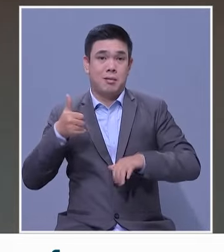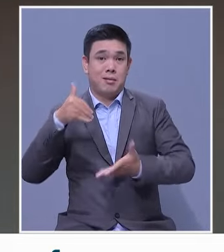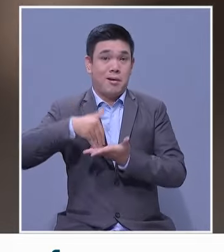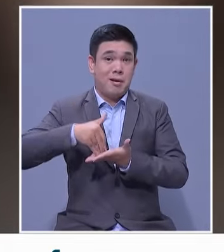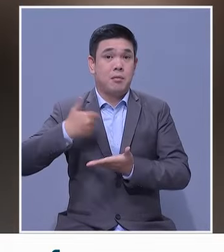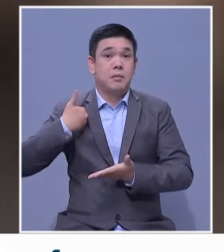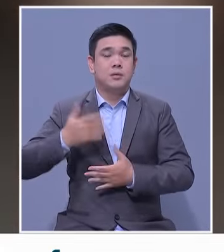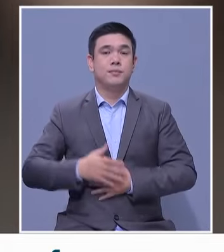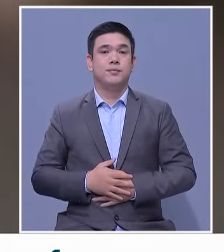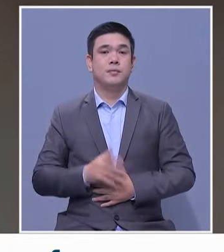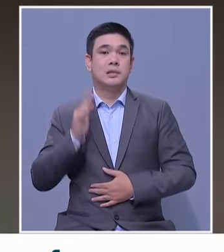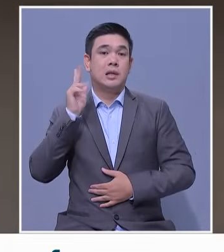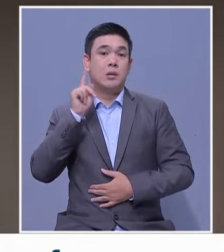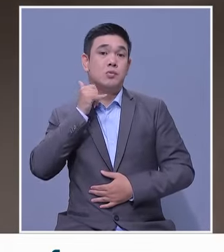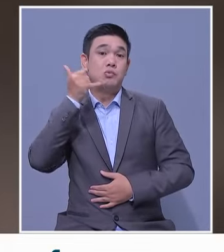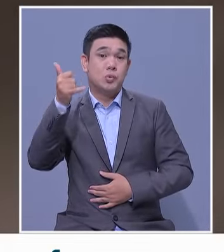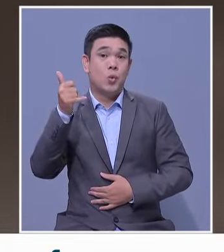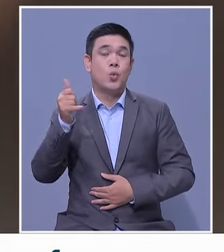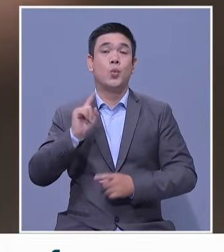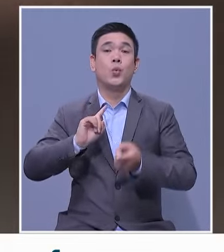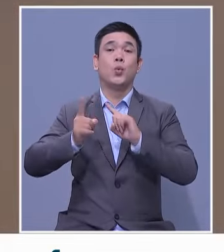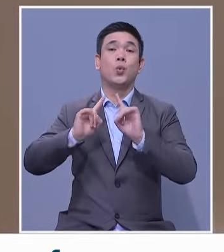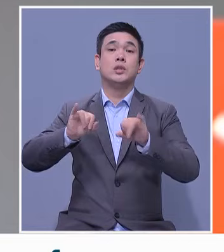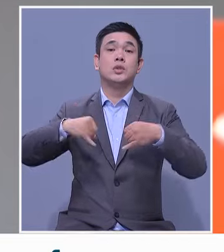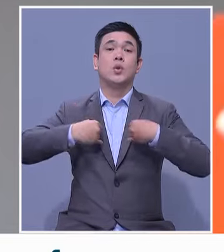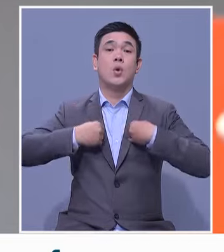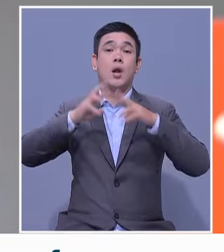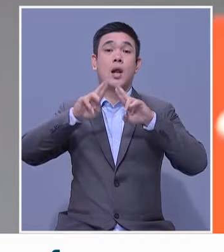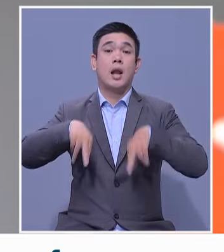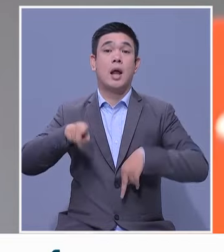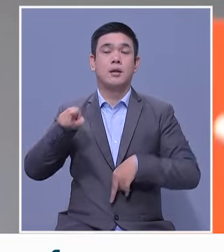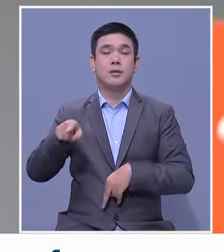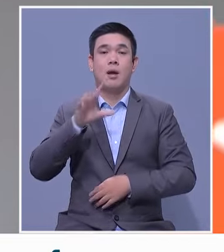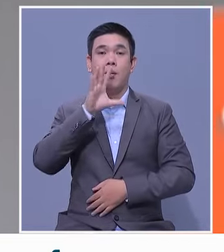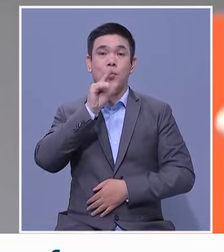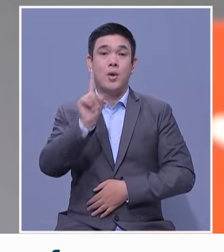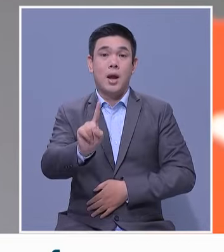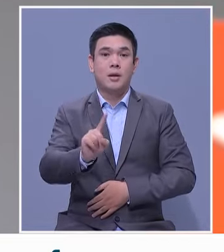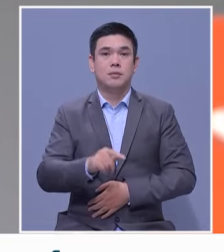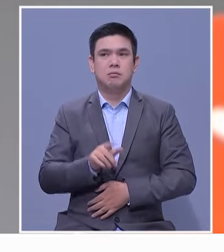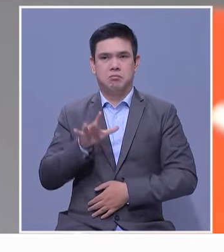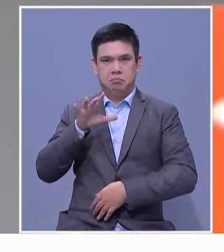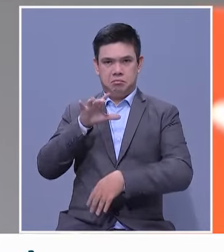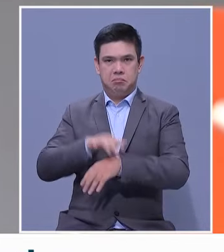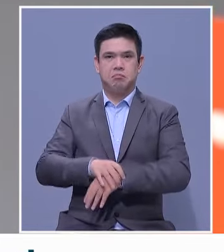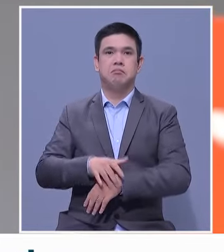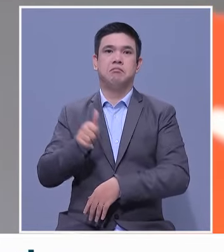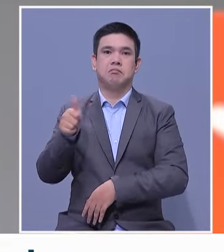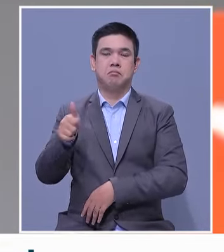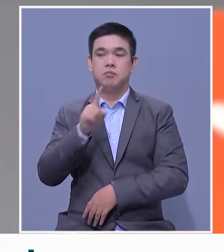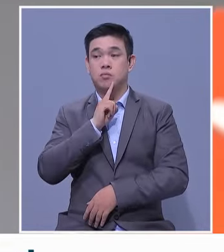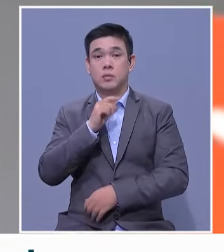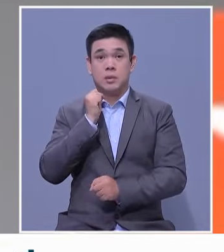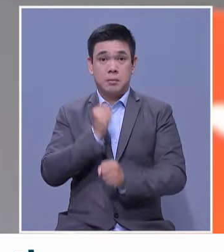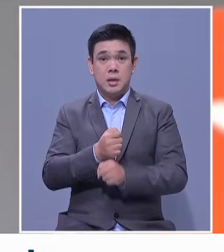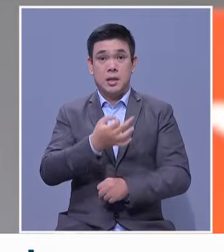ครับหลังจากนั้นทีมข่าวได้โทรศัพท์ไปพูดคุยกับทางเจ้าของร้านซึ่งเจ้าของร้านก็บอกว่าจะเอาเรื่องให้ถึงที่สุดนะครับเพราะทำง